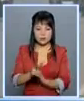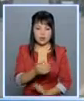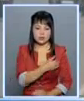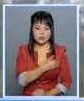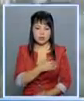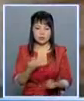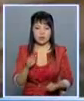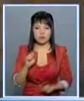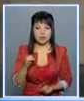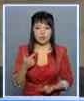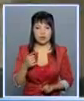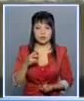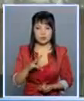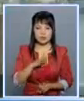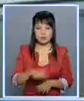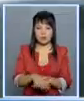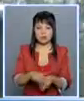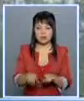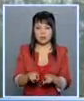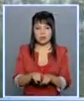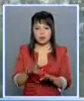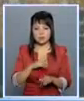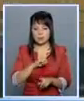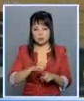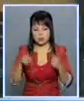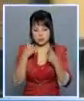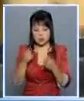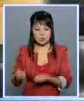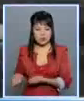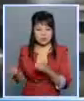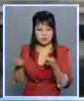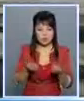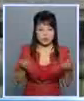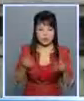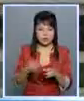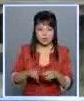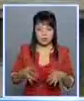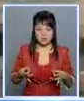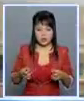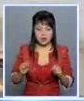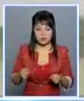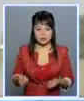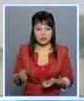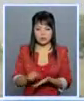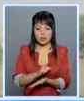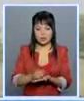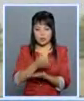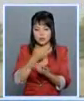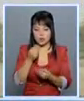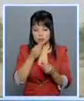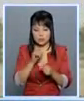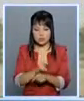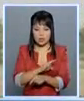бойынша Байғанин ауданындағы Бак Ойл мұнай құю терминалына жеткізу керек болатын. Олардың шикізат тасуға рұқсат құжаттары болмай